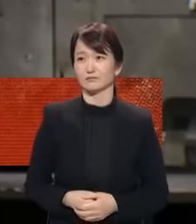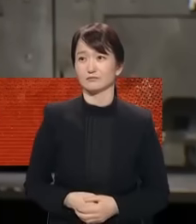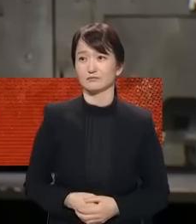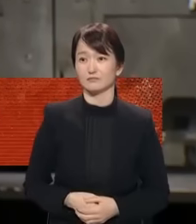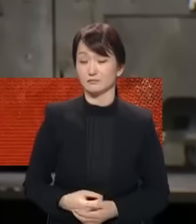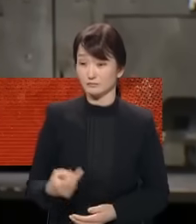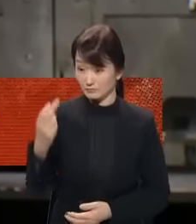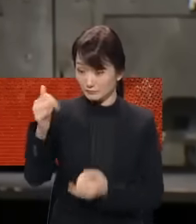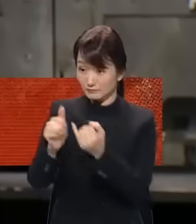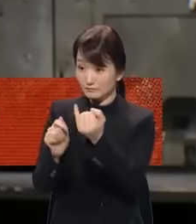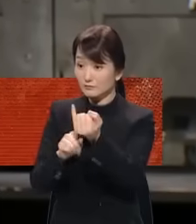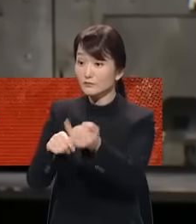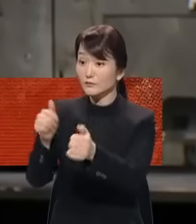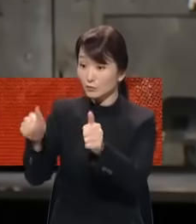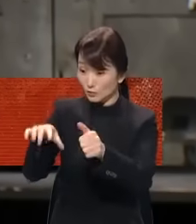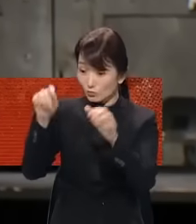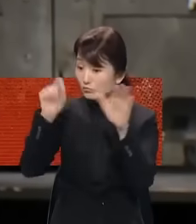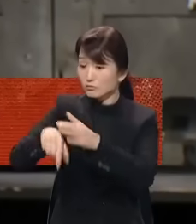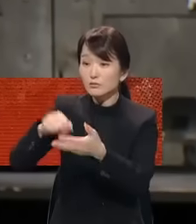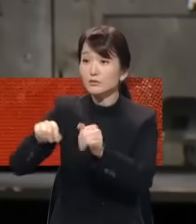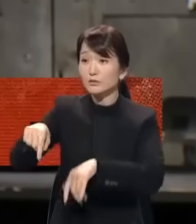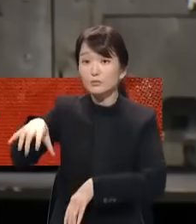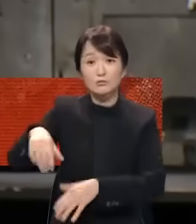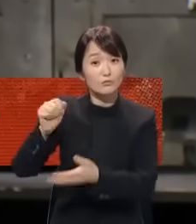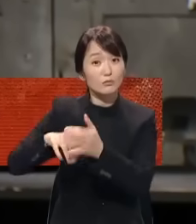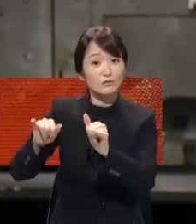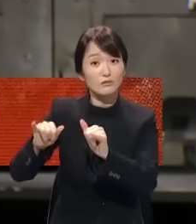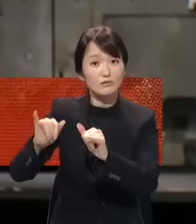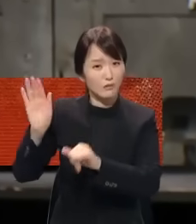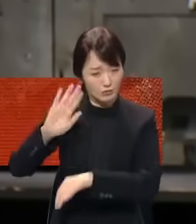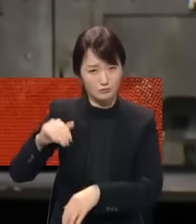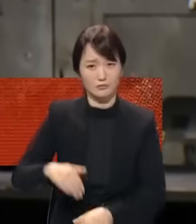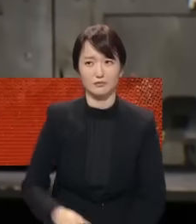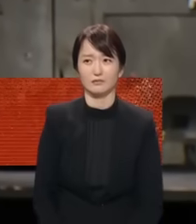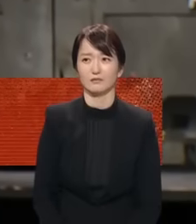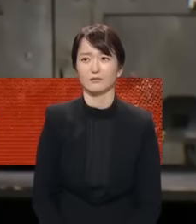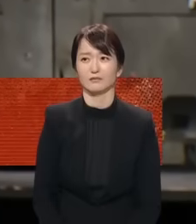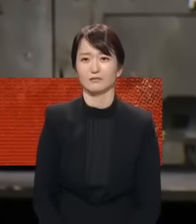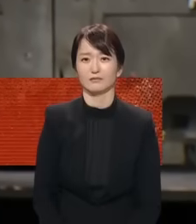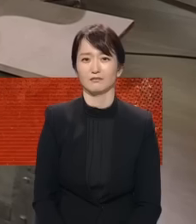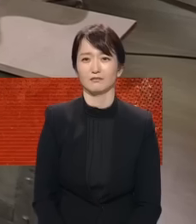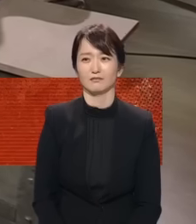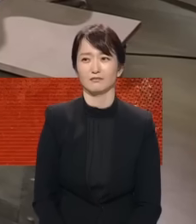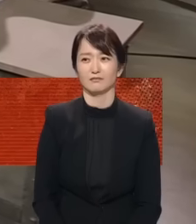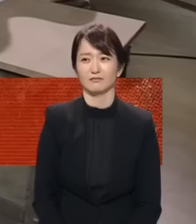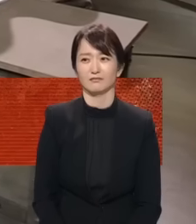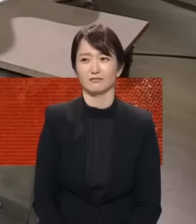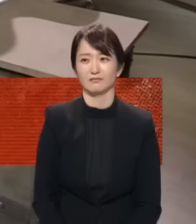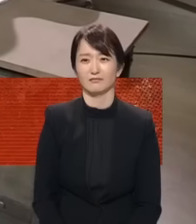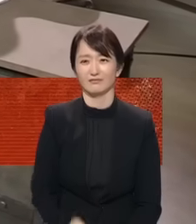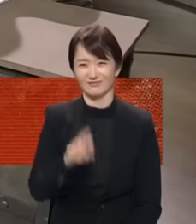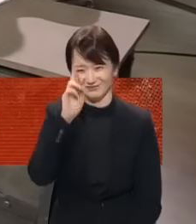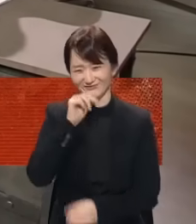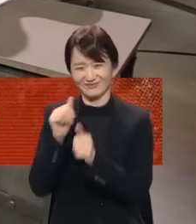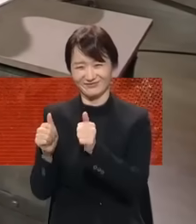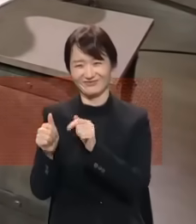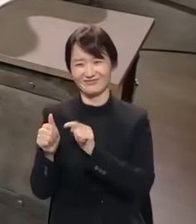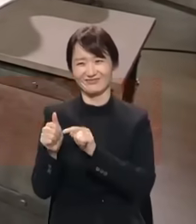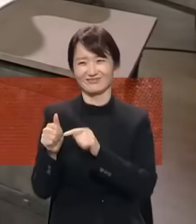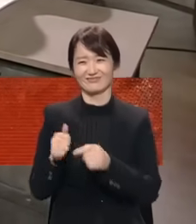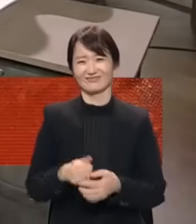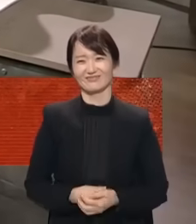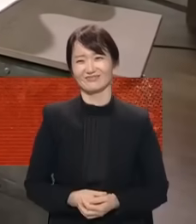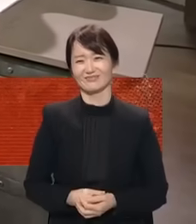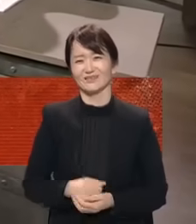아니, 형님이 저기 저 법원에 가서나 판사지 여기서도 판사냐고. 아. 자, 일단 먼저 박 변호사님.